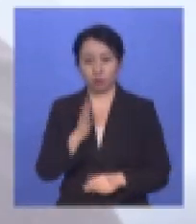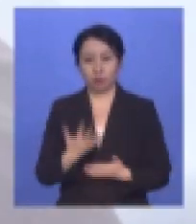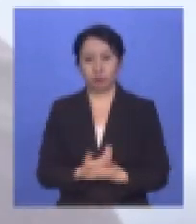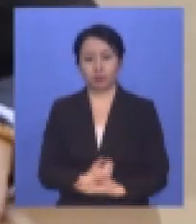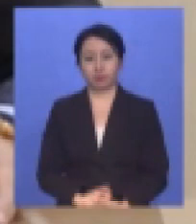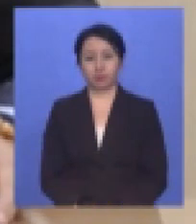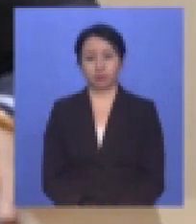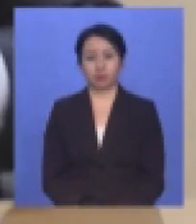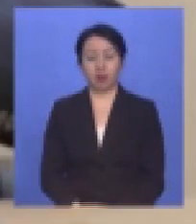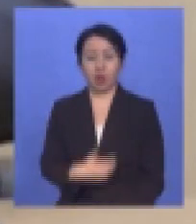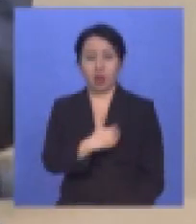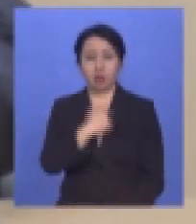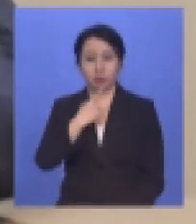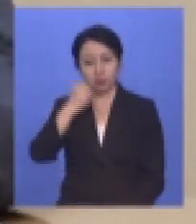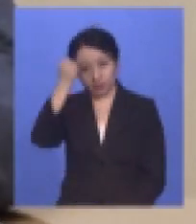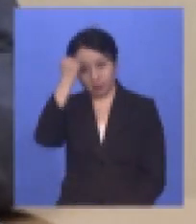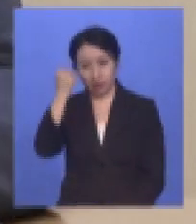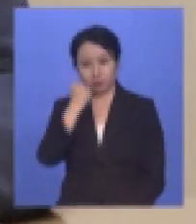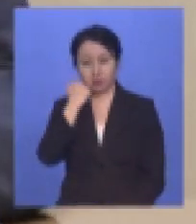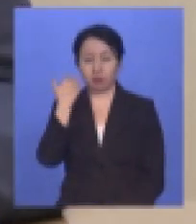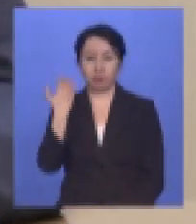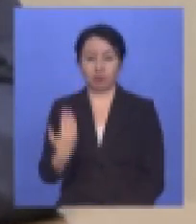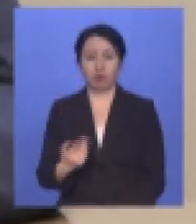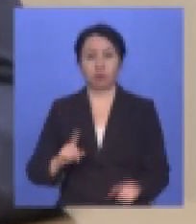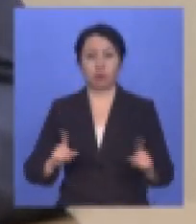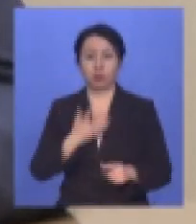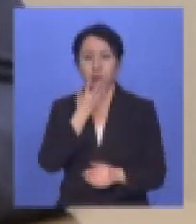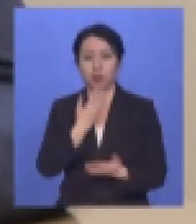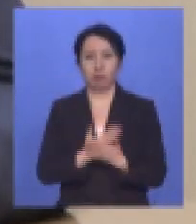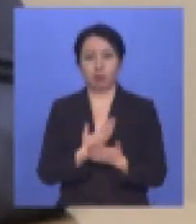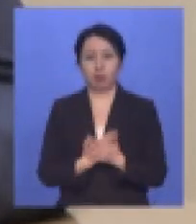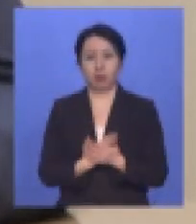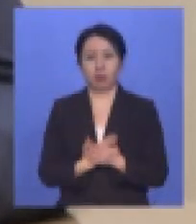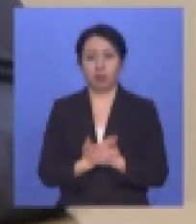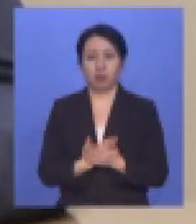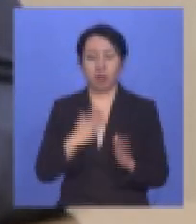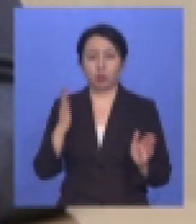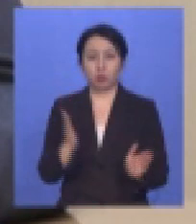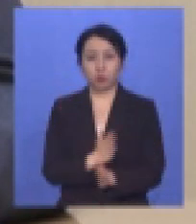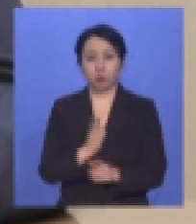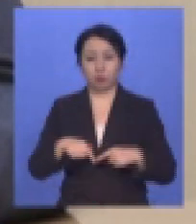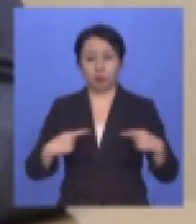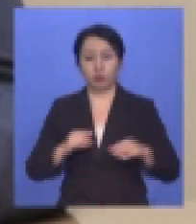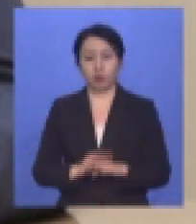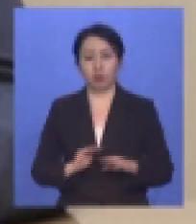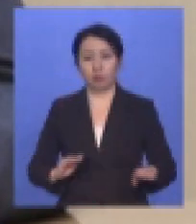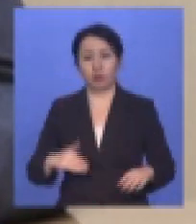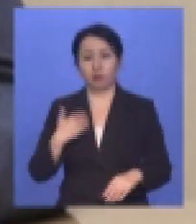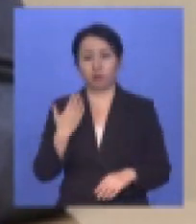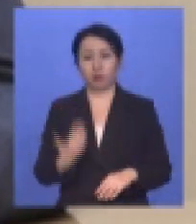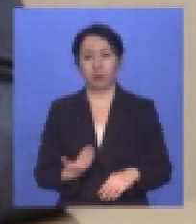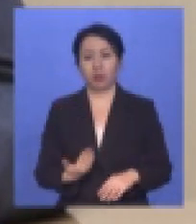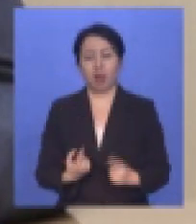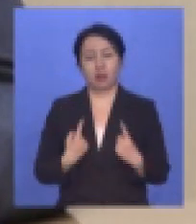свершениях. Хочу сказать спасибо вам за то, что вы своим примером влияете на судьбы других ребят. Вы